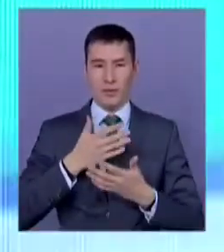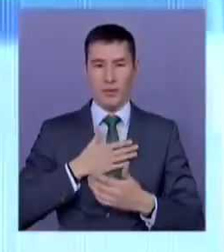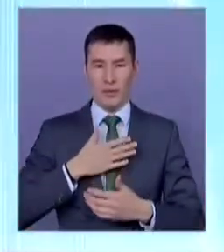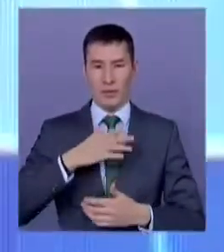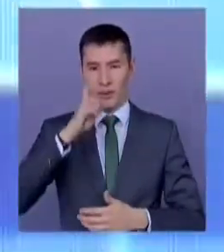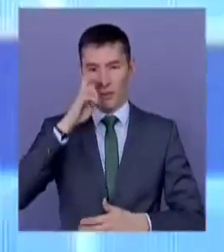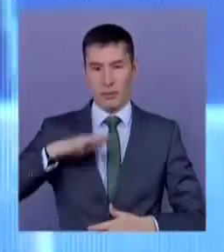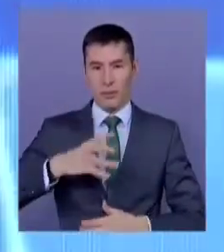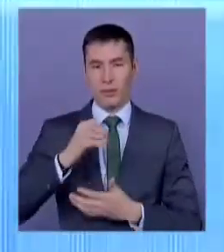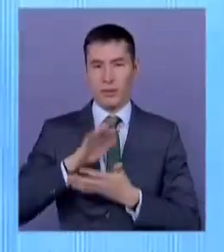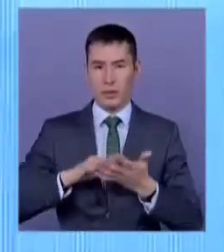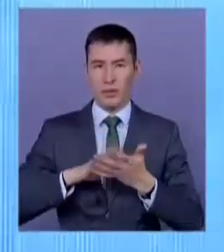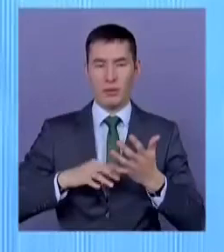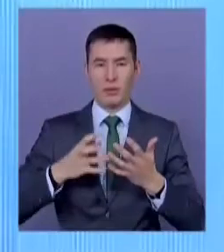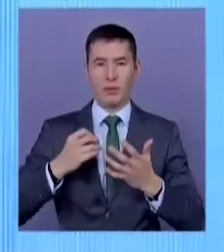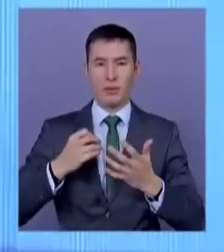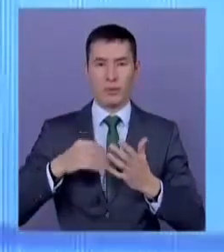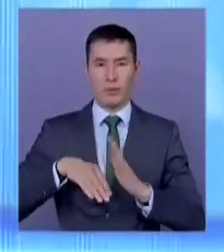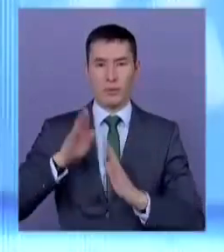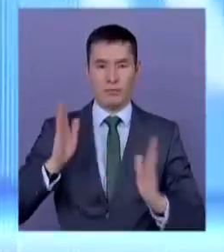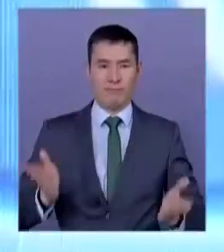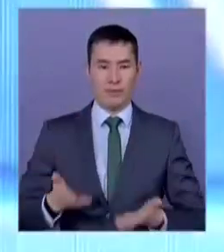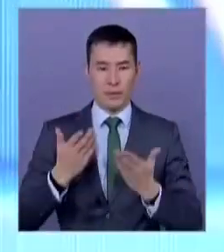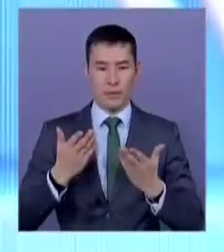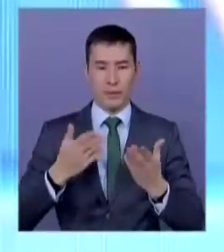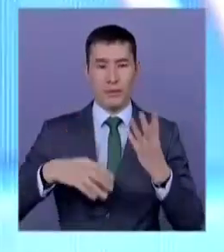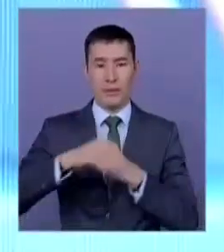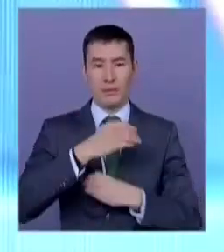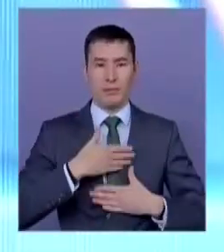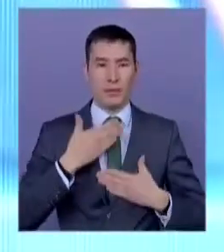абыройын, беделін асырып жүргендерің үшін үлкен рахмет айтам.